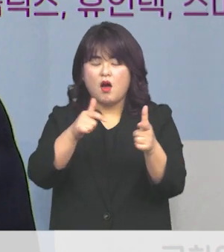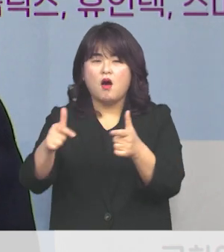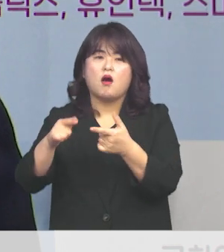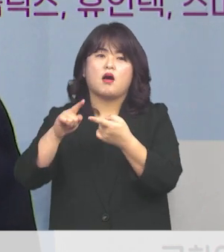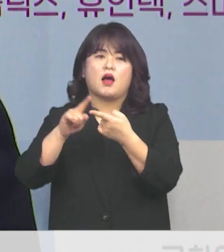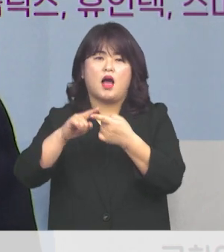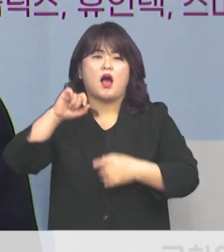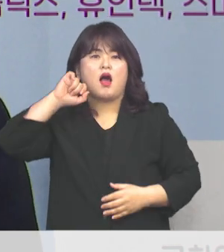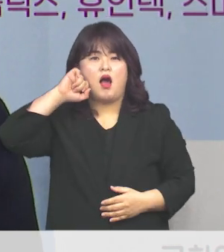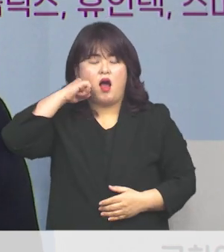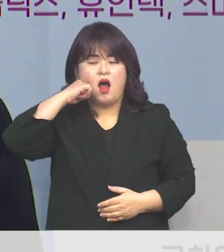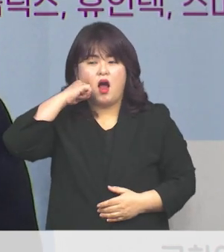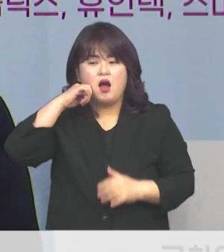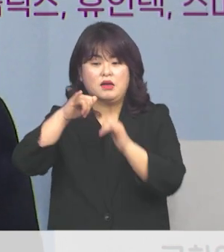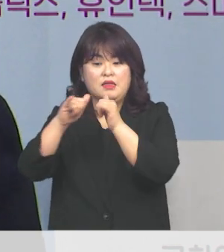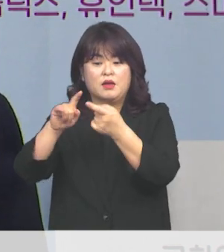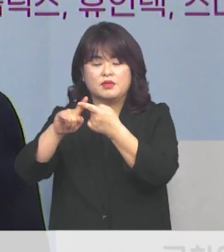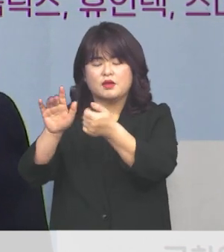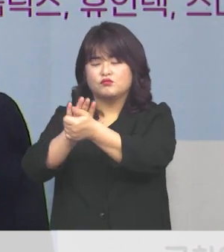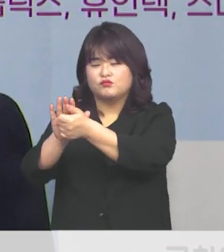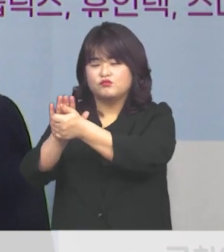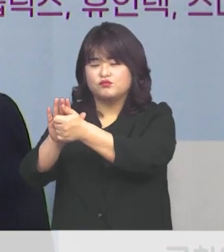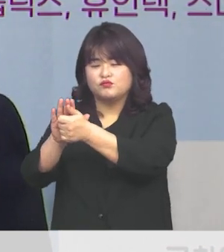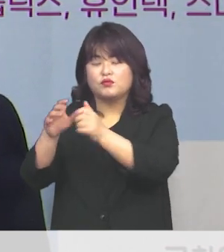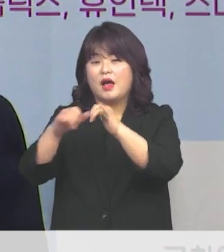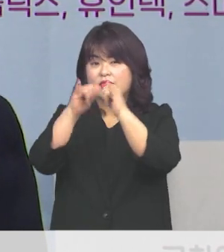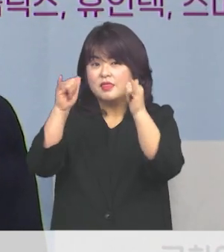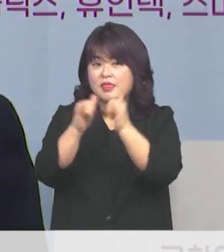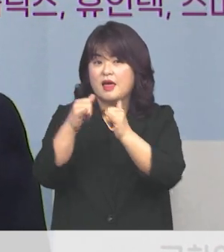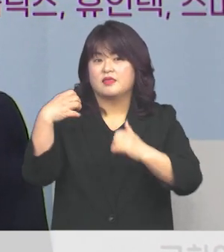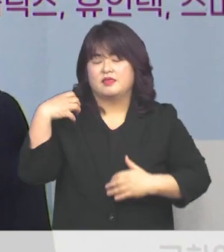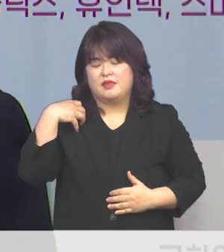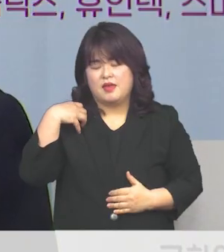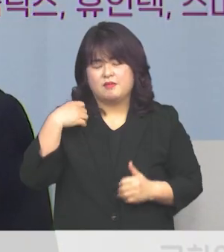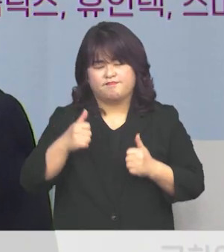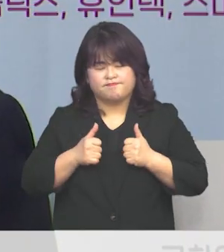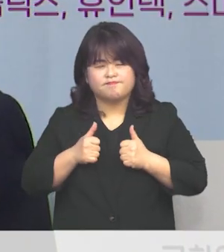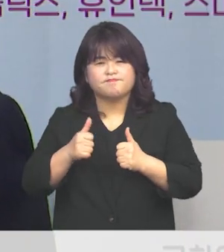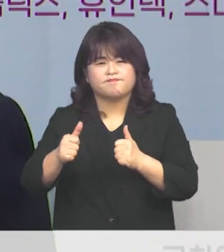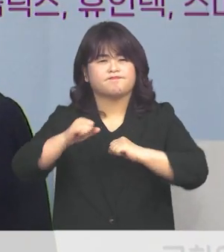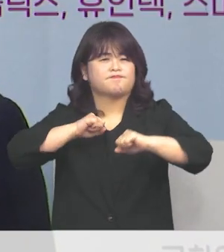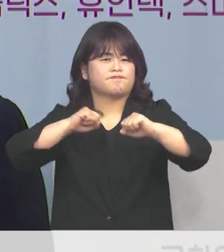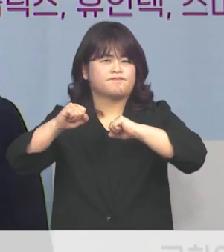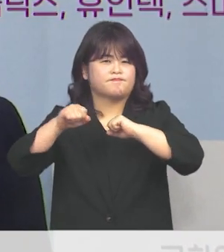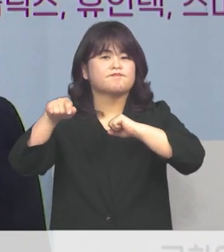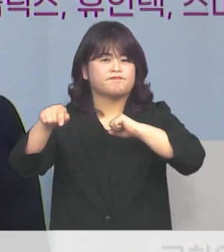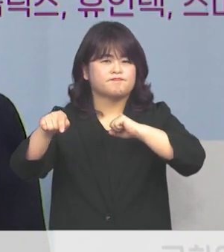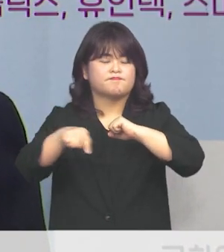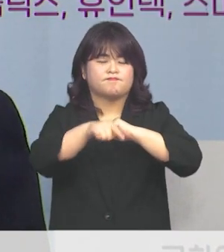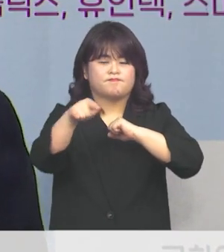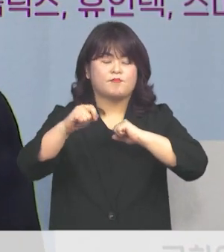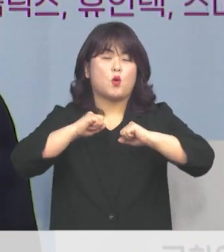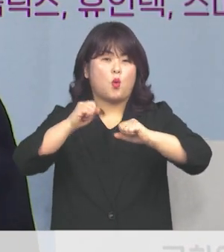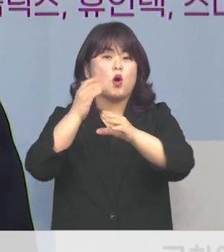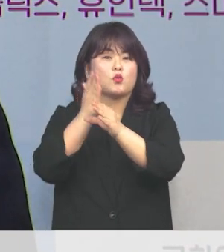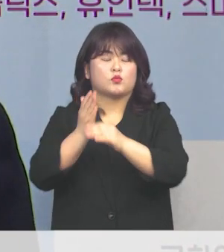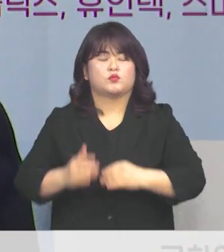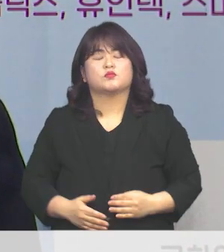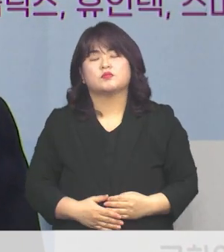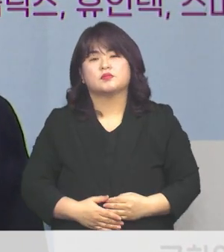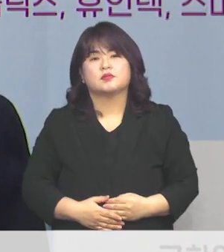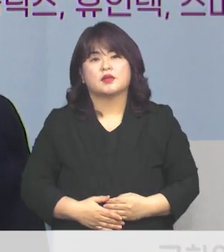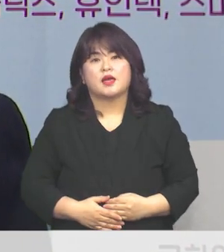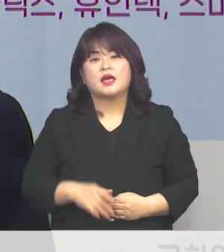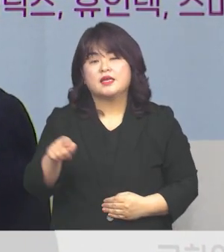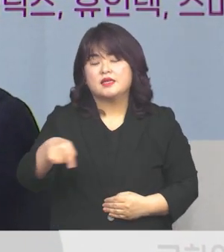여러 가지 어려운 계층에 계신 분들 챙기는 사회적 책임을 더 열심히 하는 활동도 하고 있고,